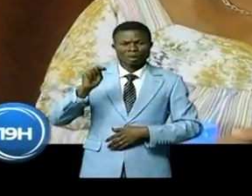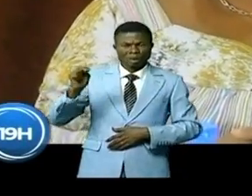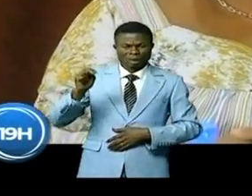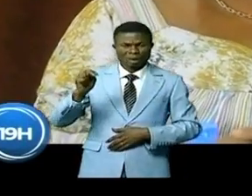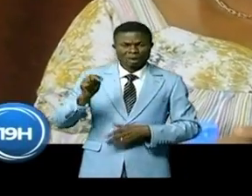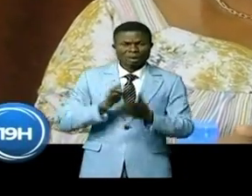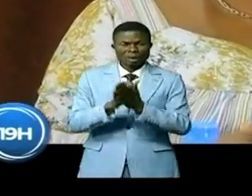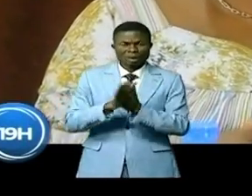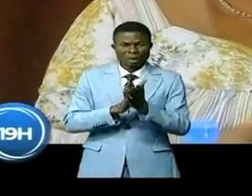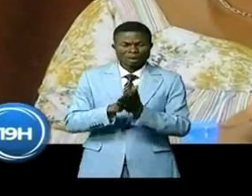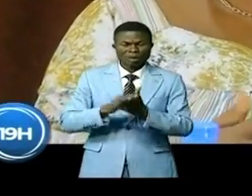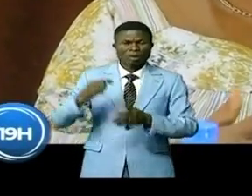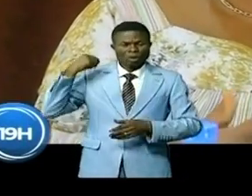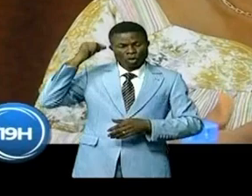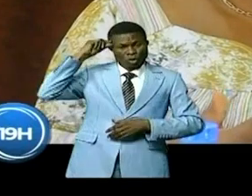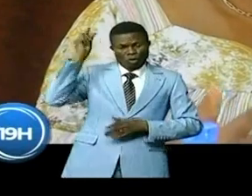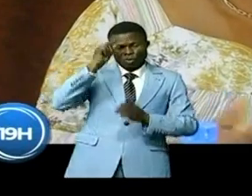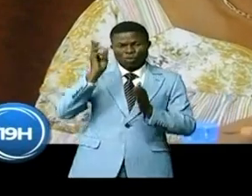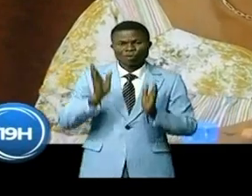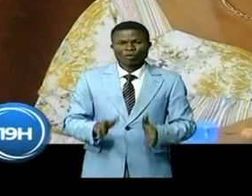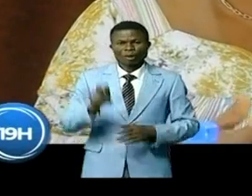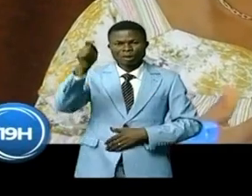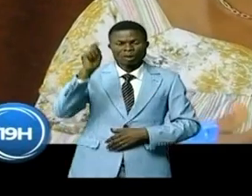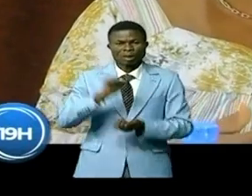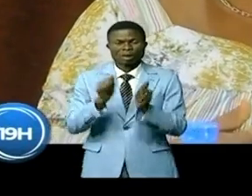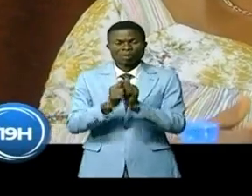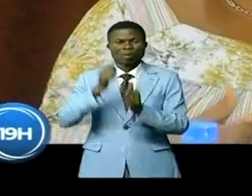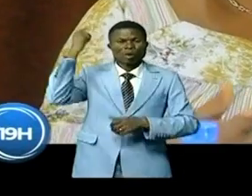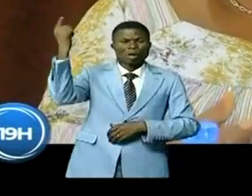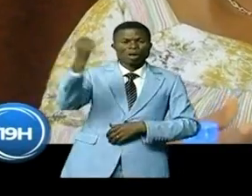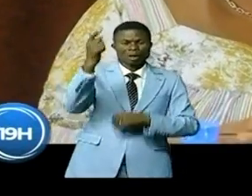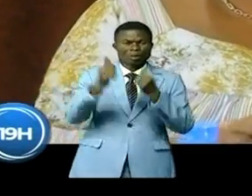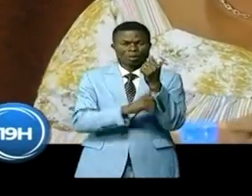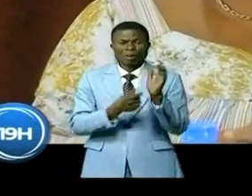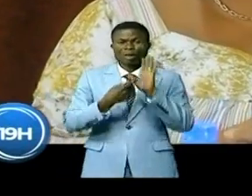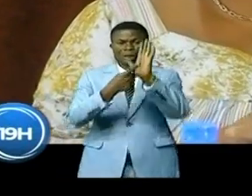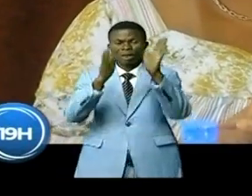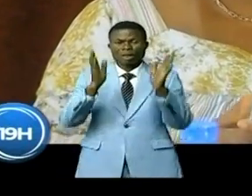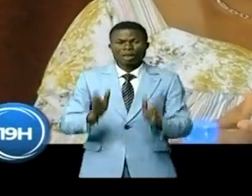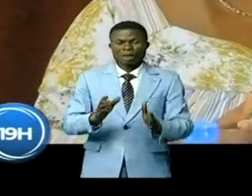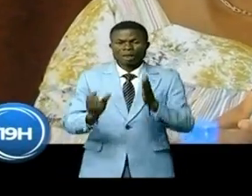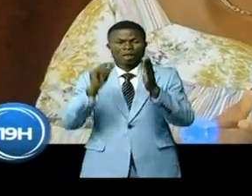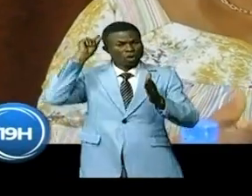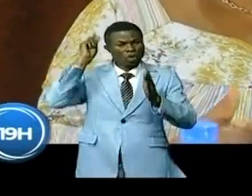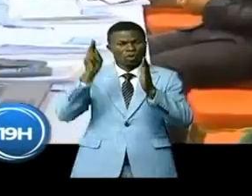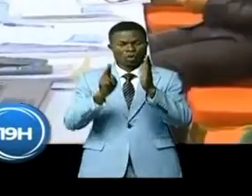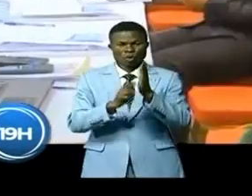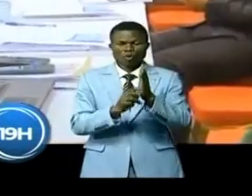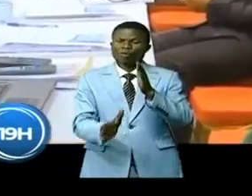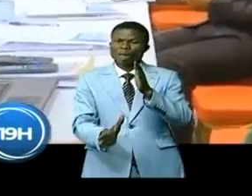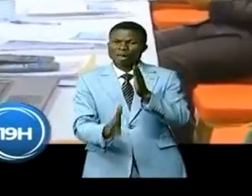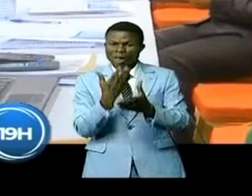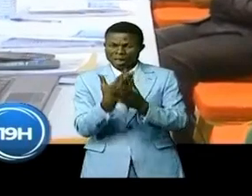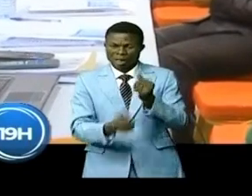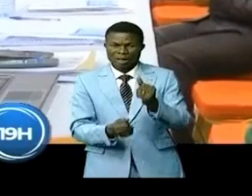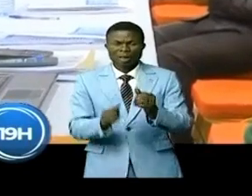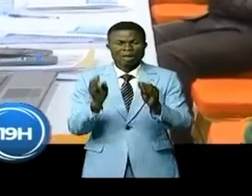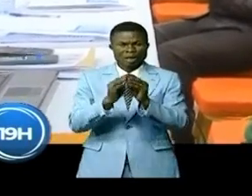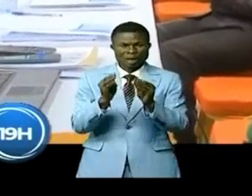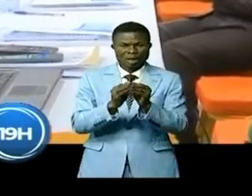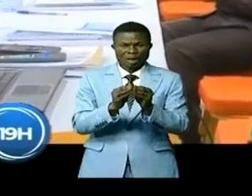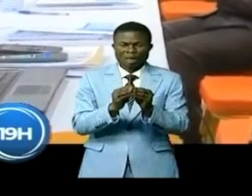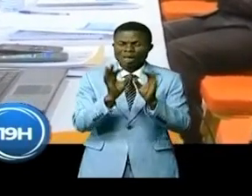conseillère du gouverneur militaire en question des affaires humanitaires et représentante du gouverneur à la dite activité, cet atelier revêt